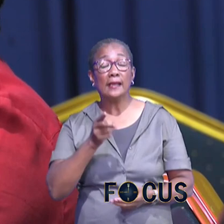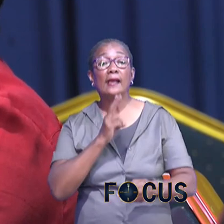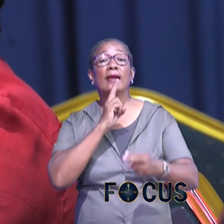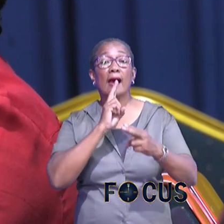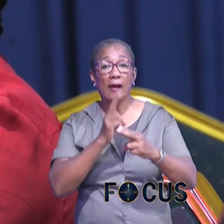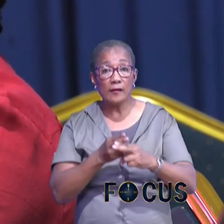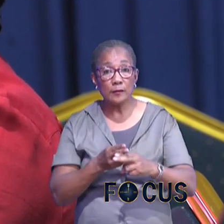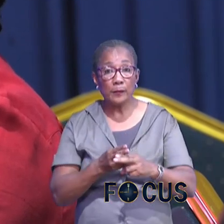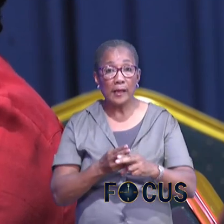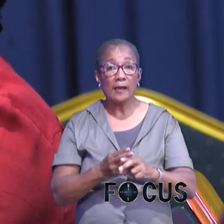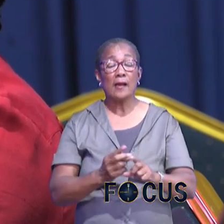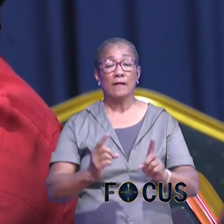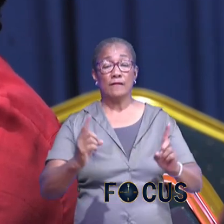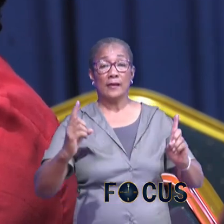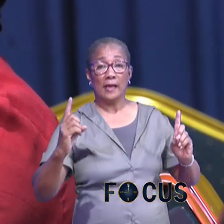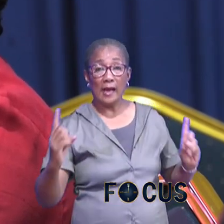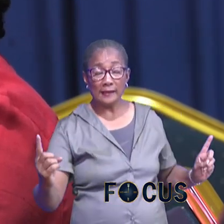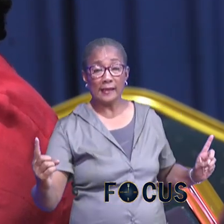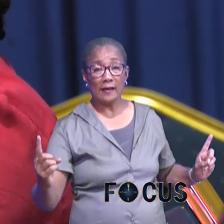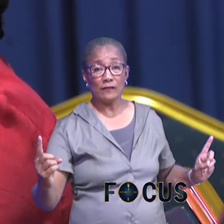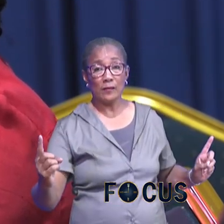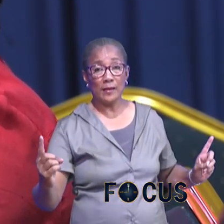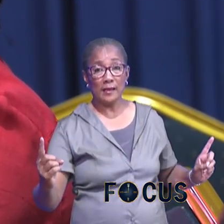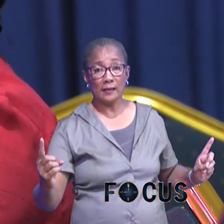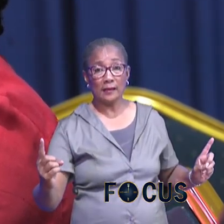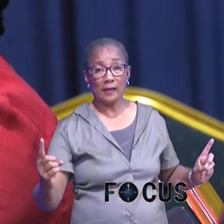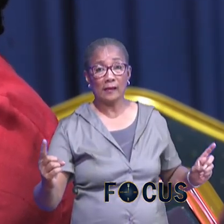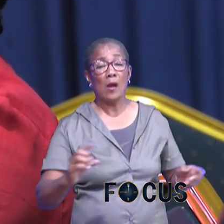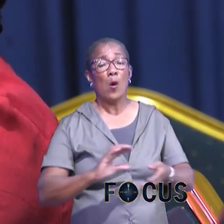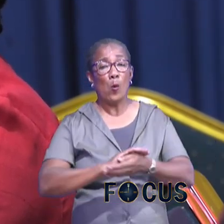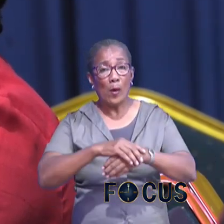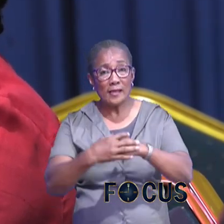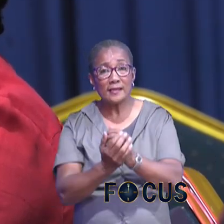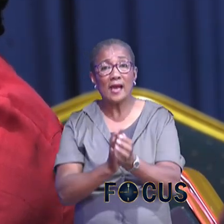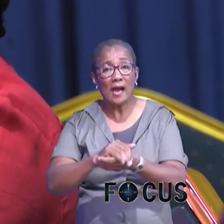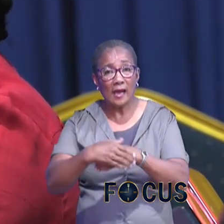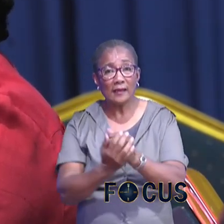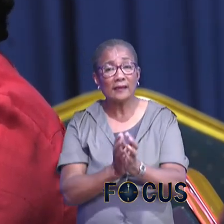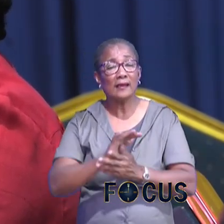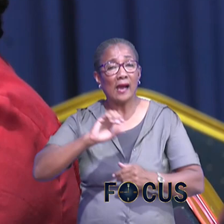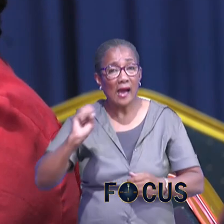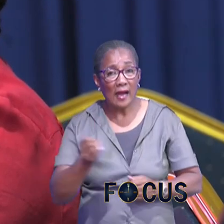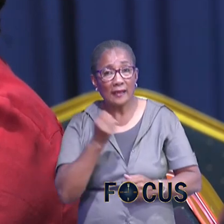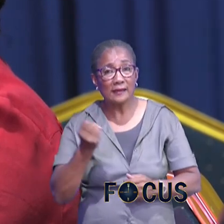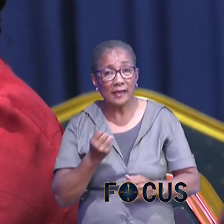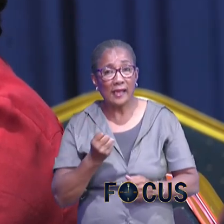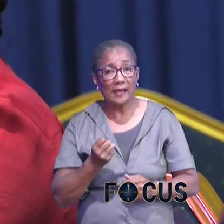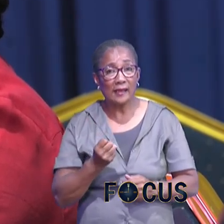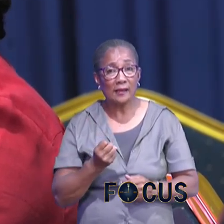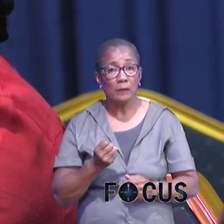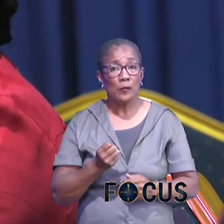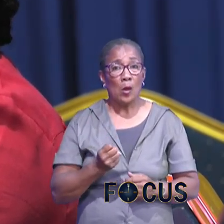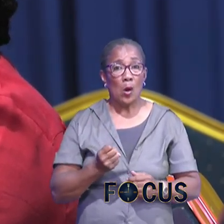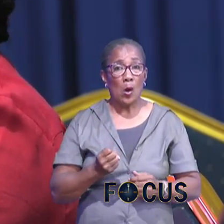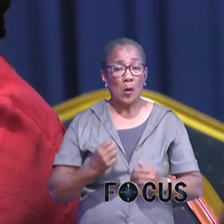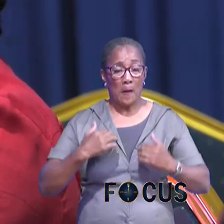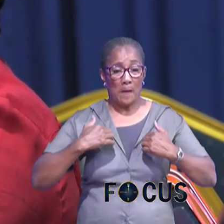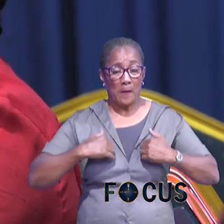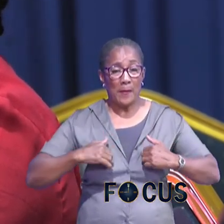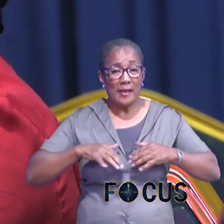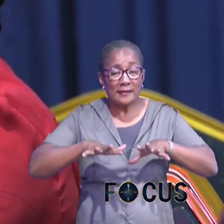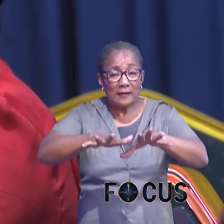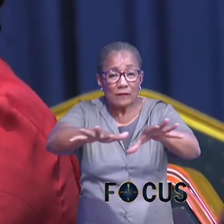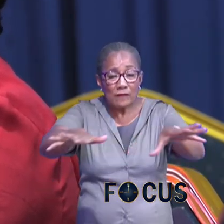van 1,5 meter afstand, van was je handen regelmatig, van hou die samenscholing zo